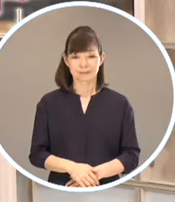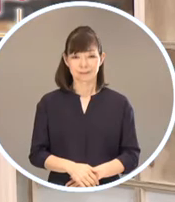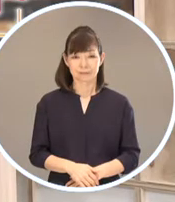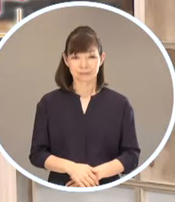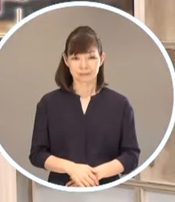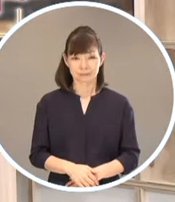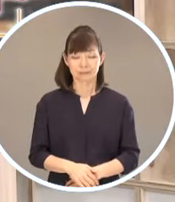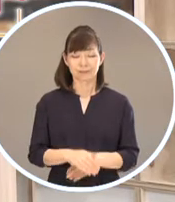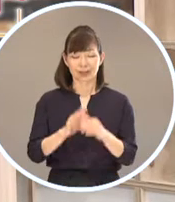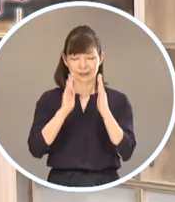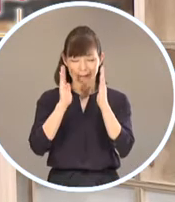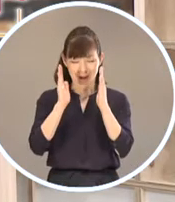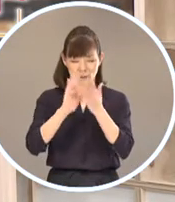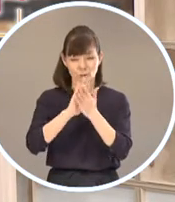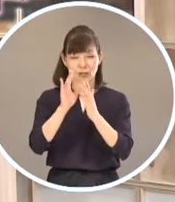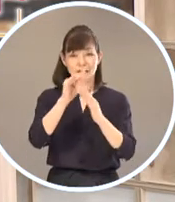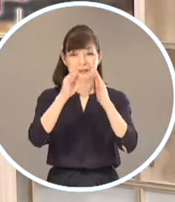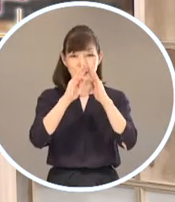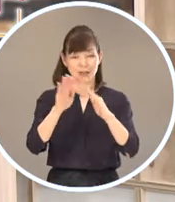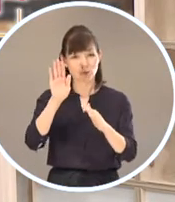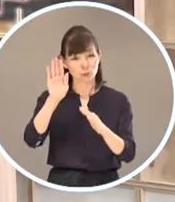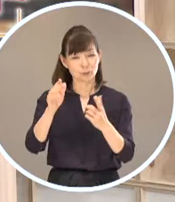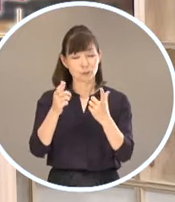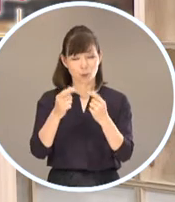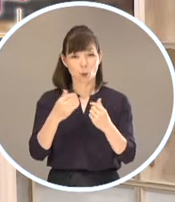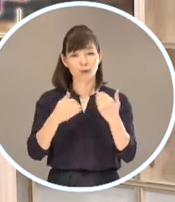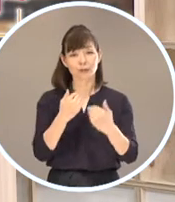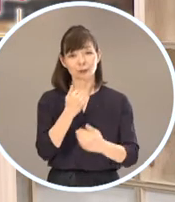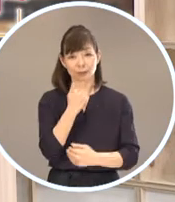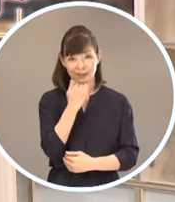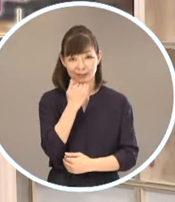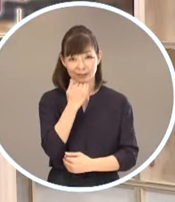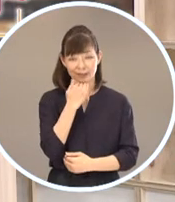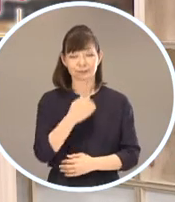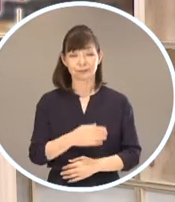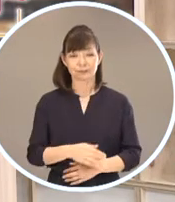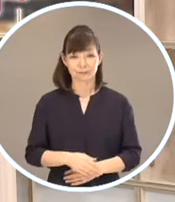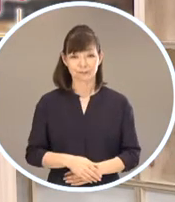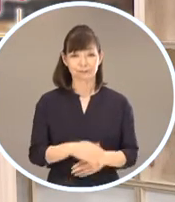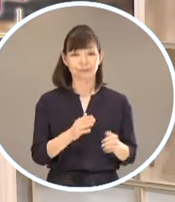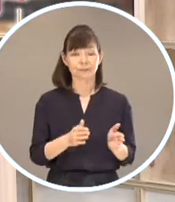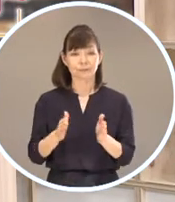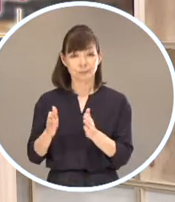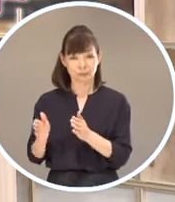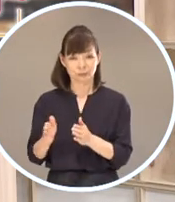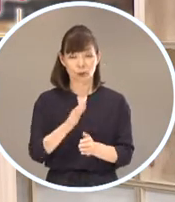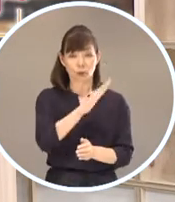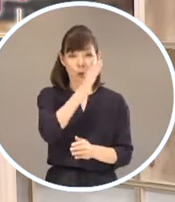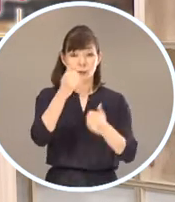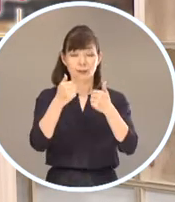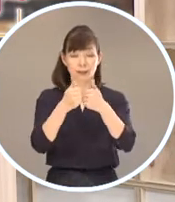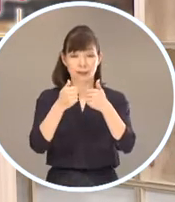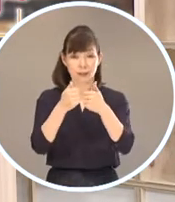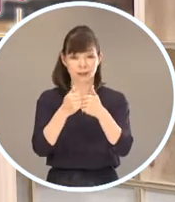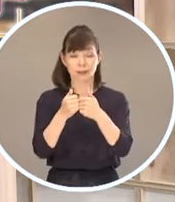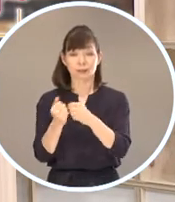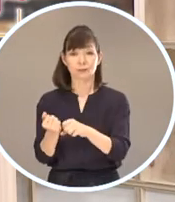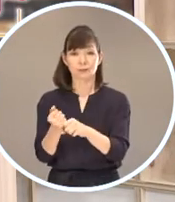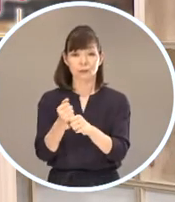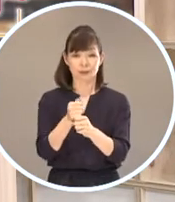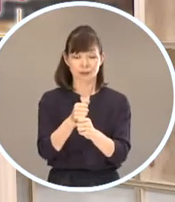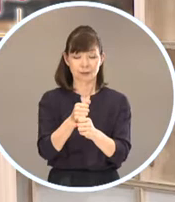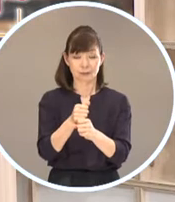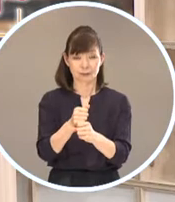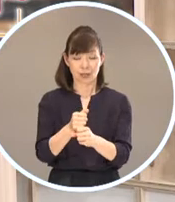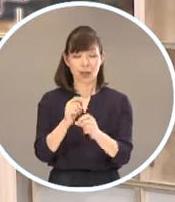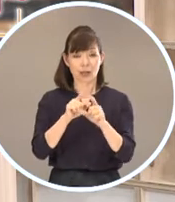広島エケルの全力県議会、次回もお楽しみに。では本会議の話題に戻りまして、2日間行われ